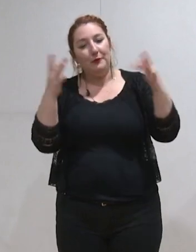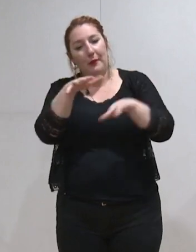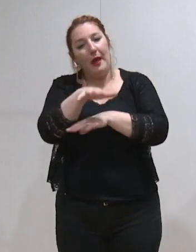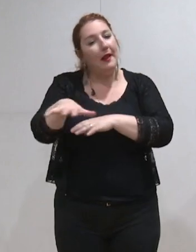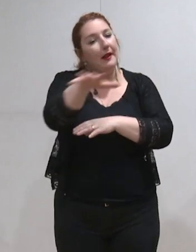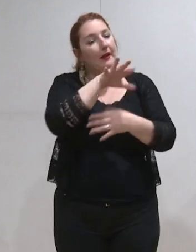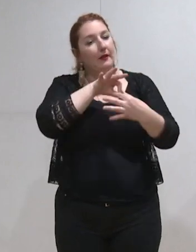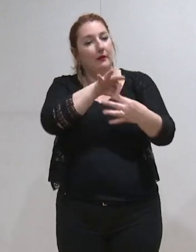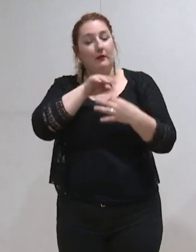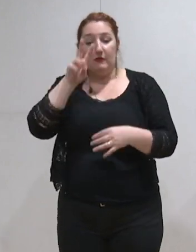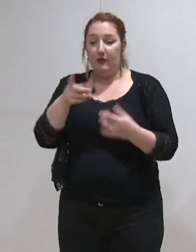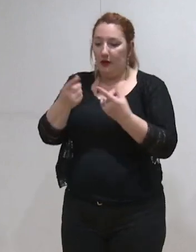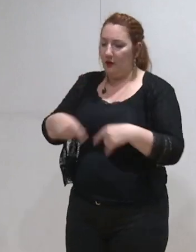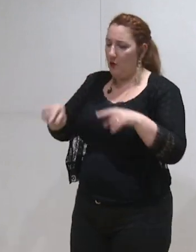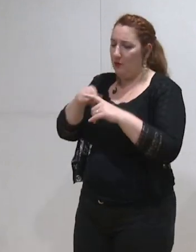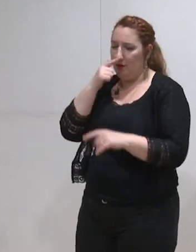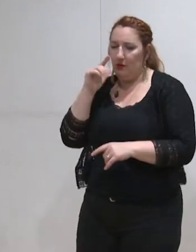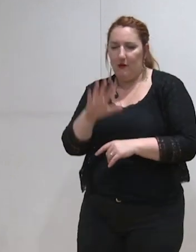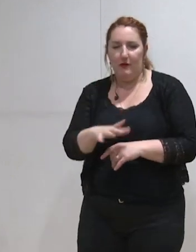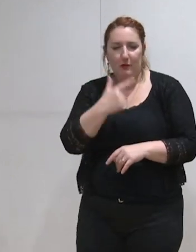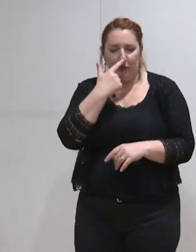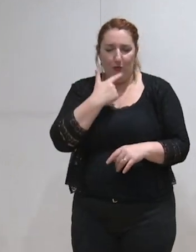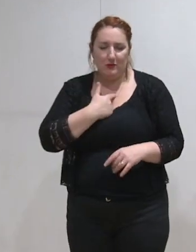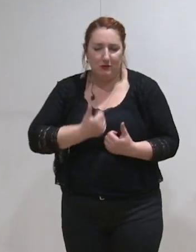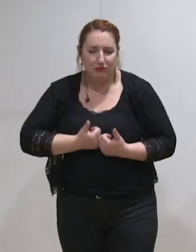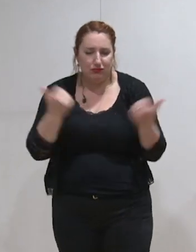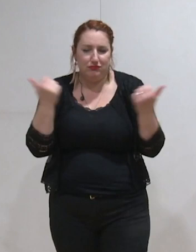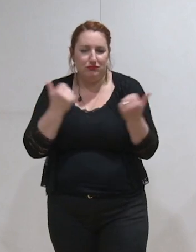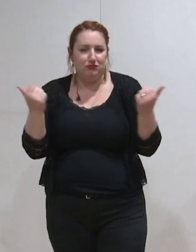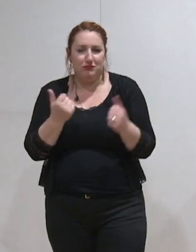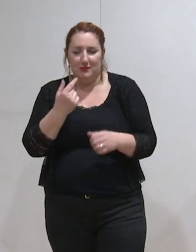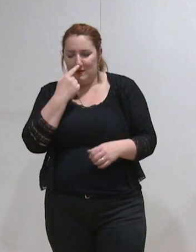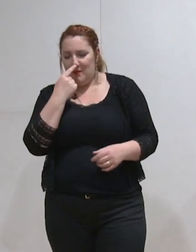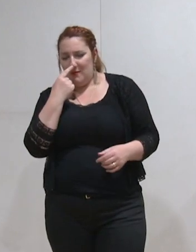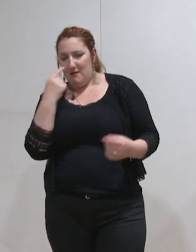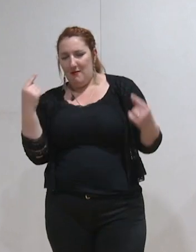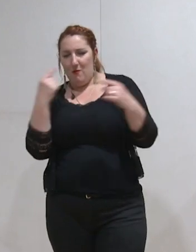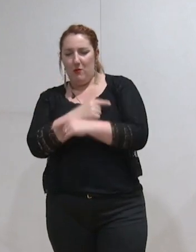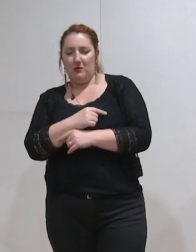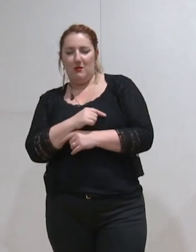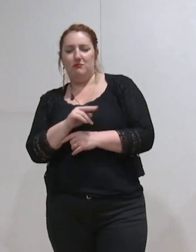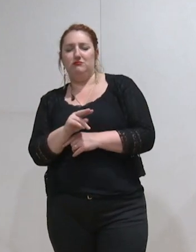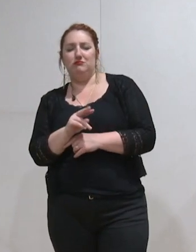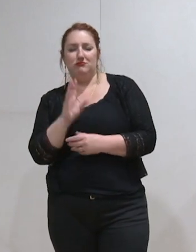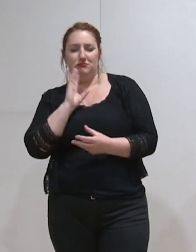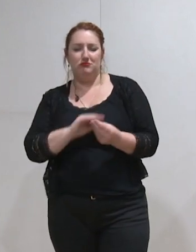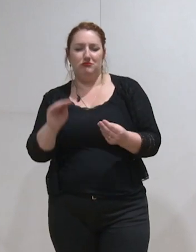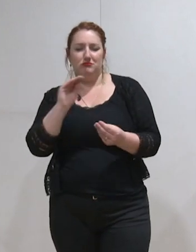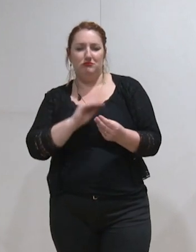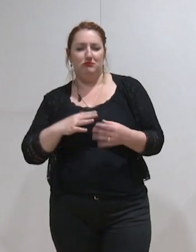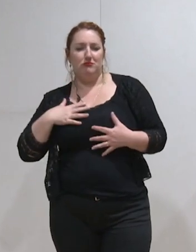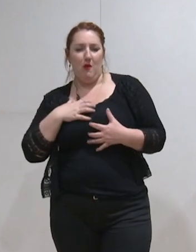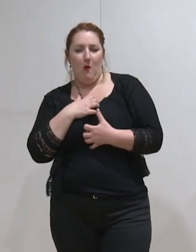que j'ai ressenti dans le comité d'avis j'ai ressenti au contraire beaucoup de d'interrogation beaucoup d'angoisse beaucoup de